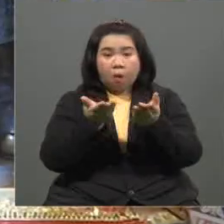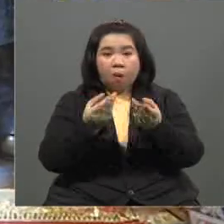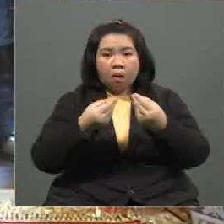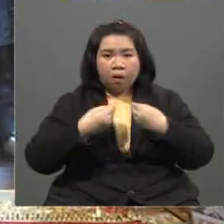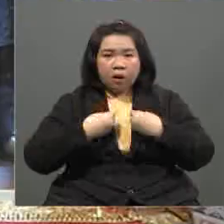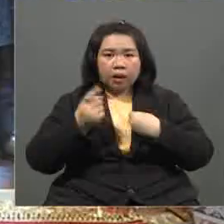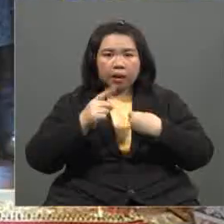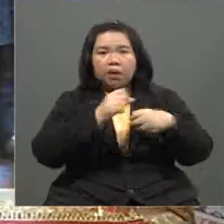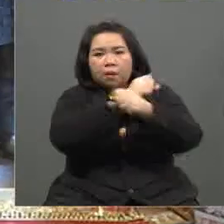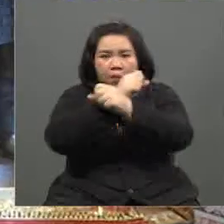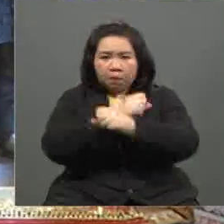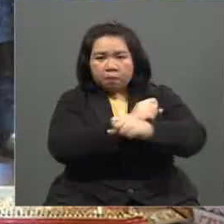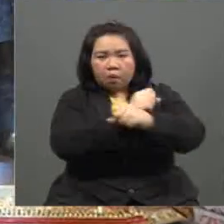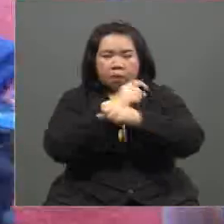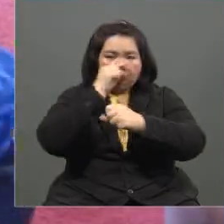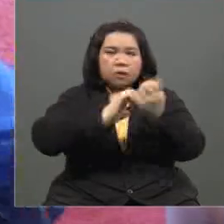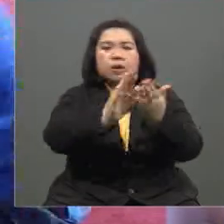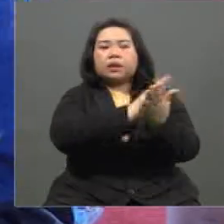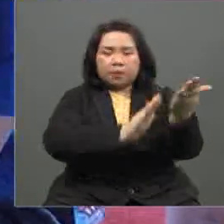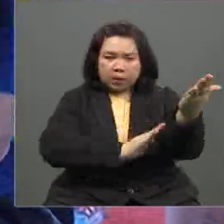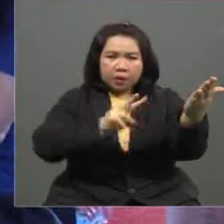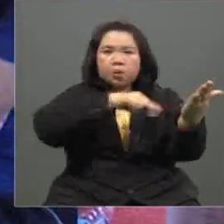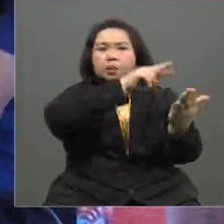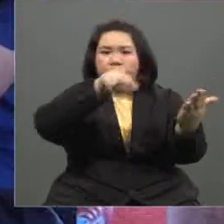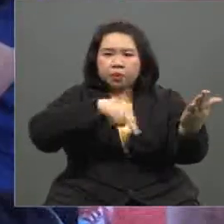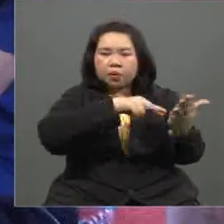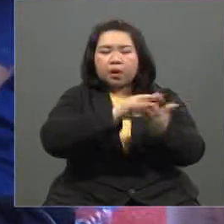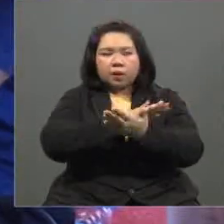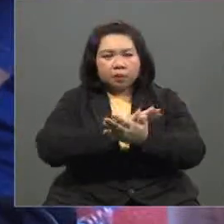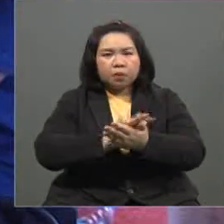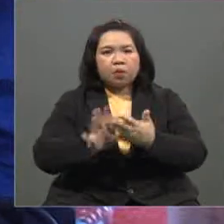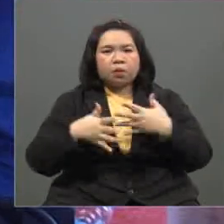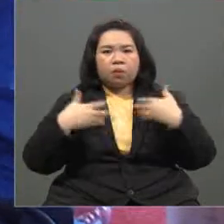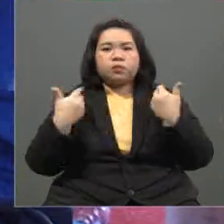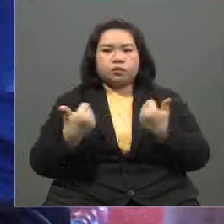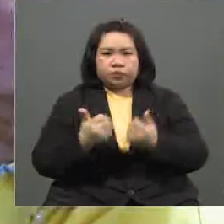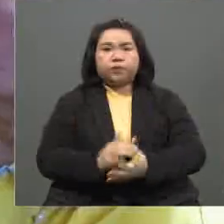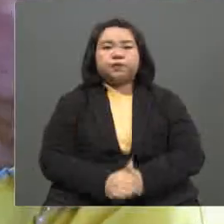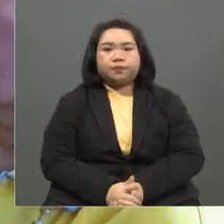ชทรงปกป้องบ้านคุ้มครองเมืองให้มีความร่มเย็นเป็นสุขตลอดไปค่ะ